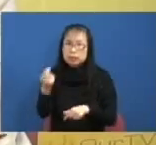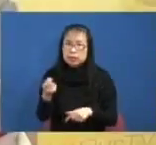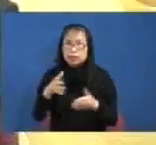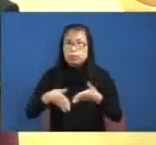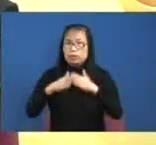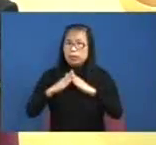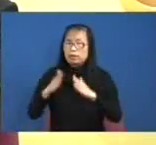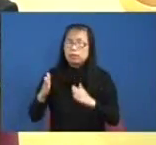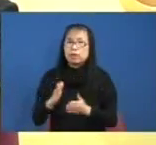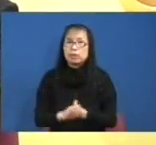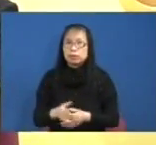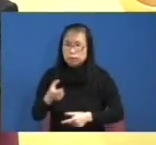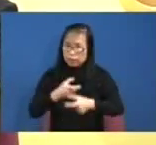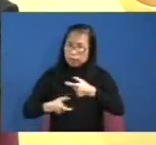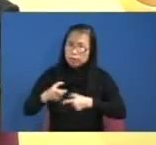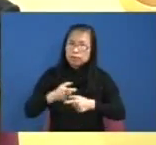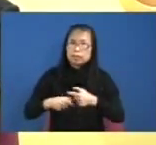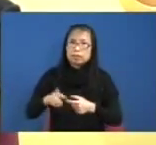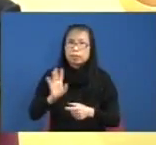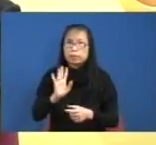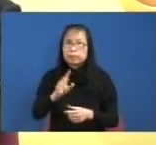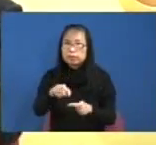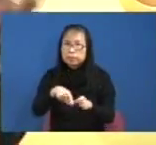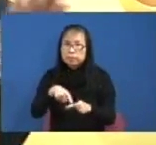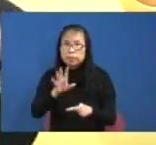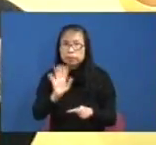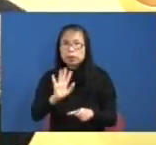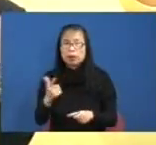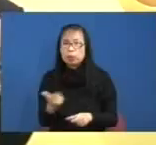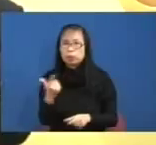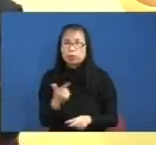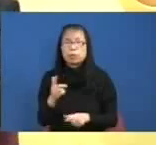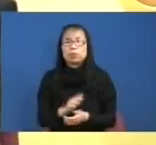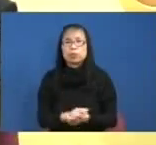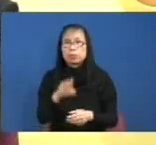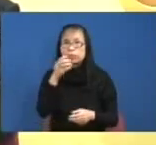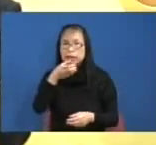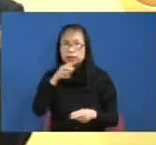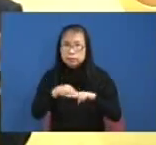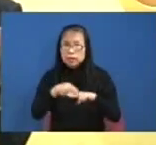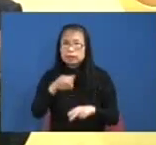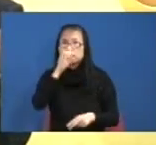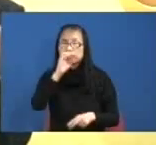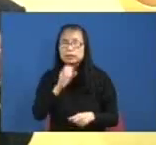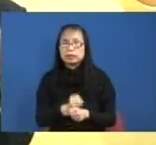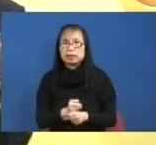都賺錢嘅能力唔係多嘅，咁。講翻嚟餐飲業嘅話咧，我成日都話